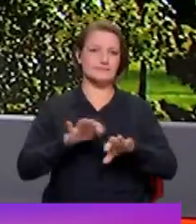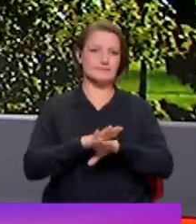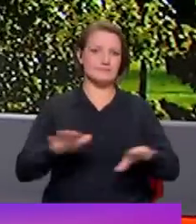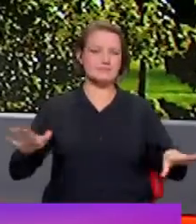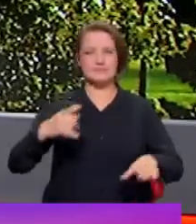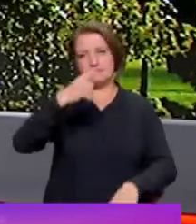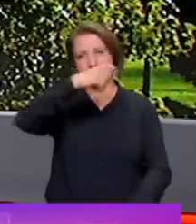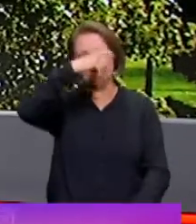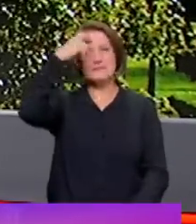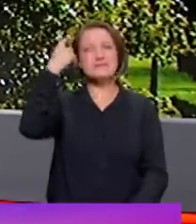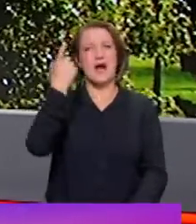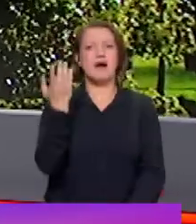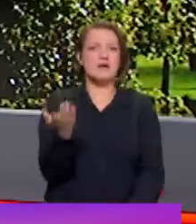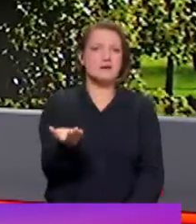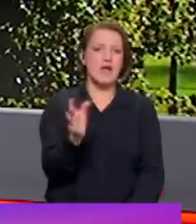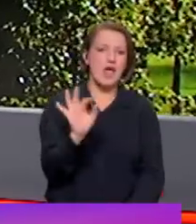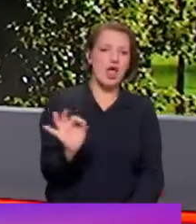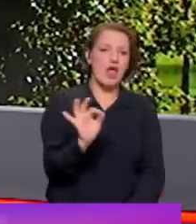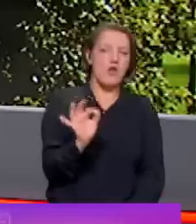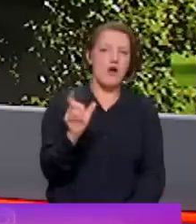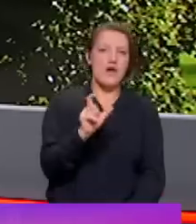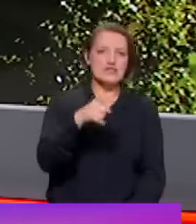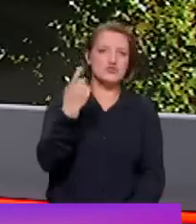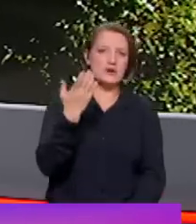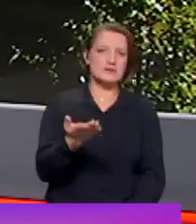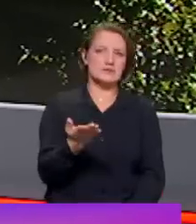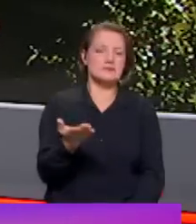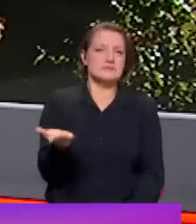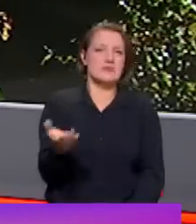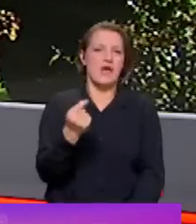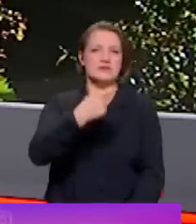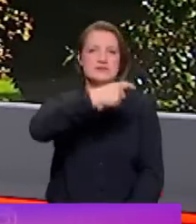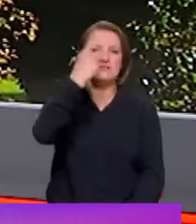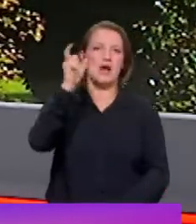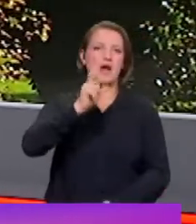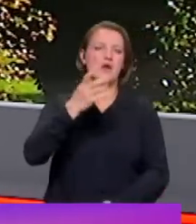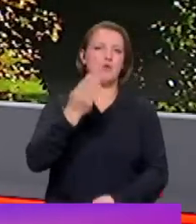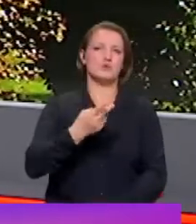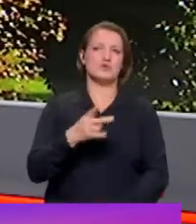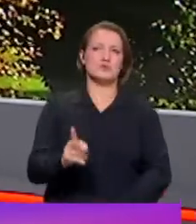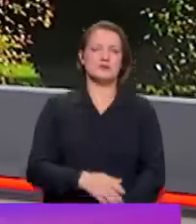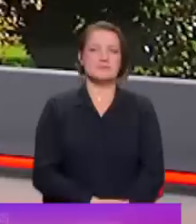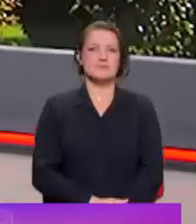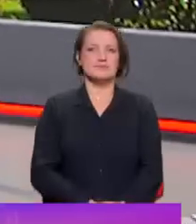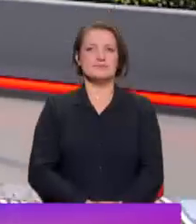sıcak pastırma yazında da Eylül ayı da sıcaktı Ve üstelik en sıcak Ay olduğu